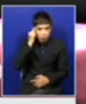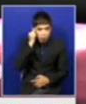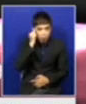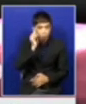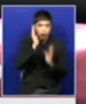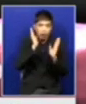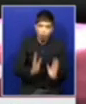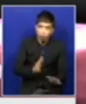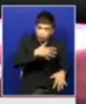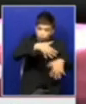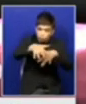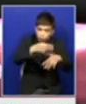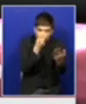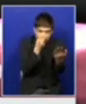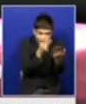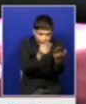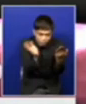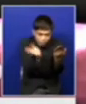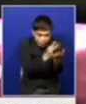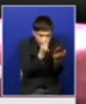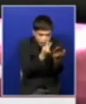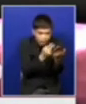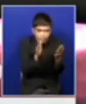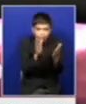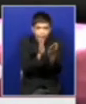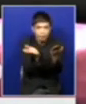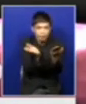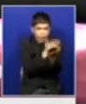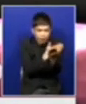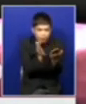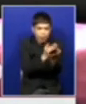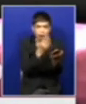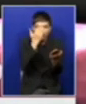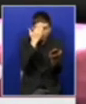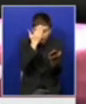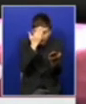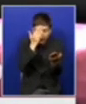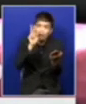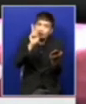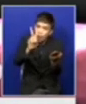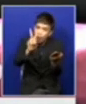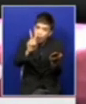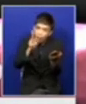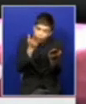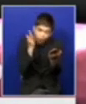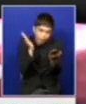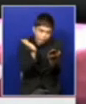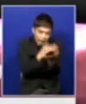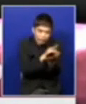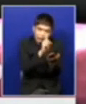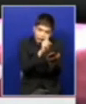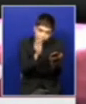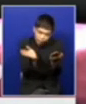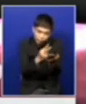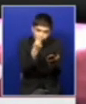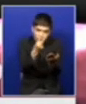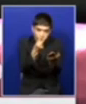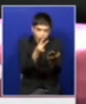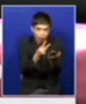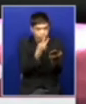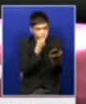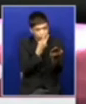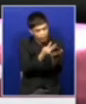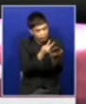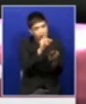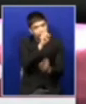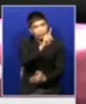ค่ะมีแค่2หน้าจริงๆค่ะท่านประธานคะ2หน้าแบ่งเป็น3แผนงานเป็นตัวเลขกลมๆค่ะ1ล้านล้านบ